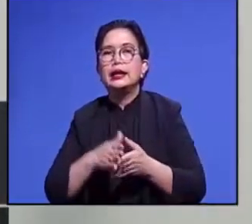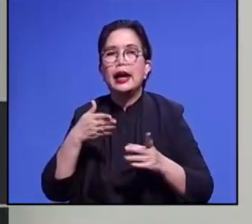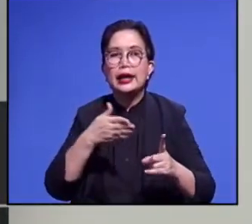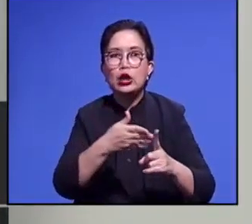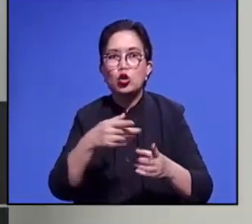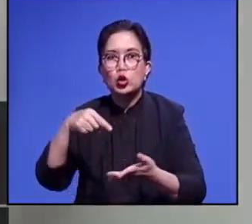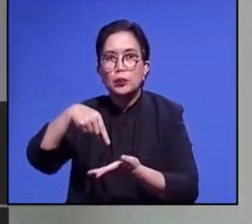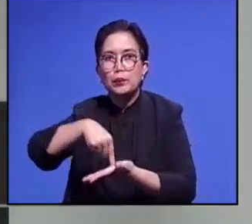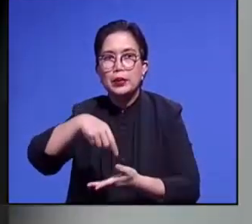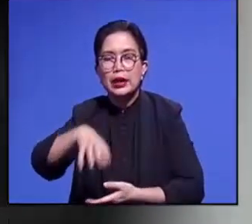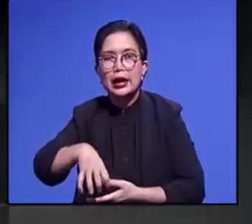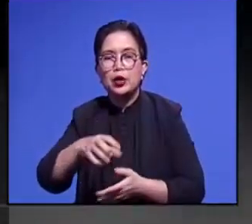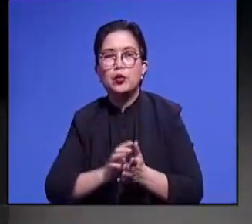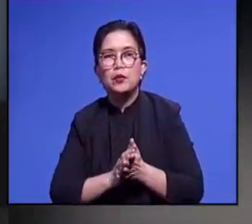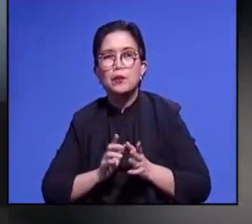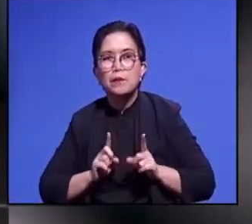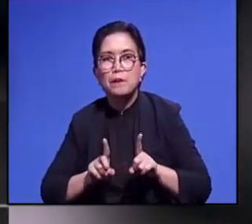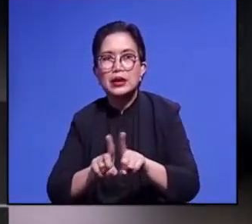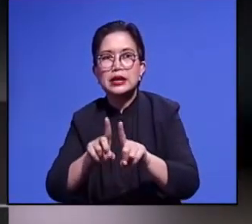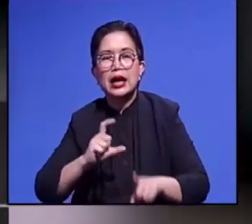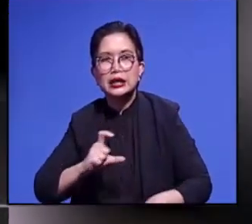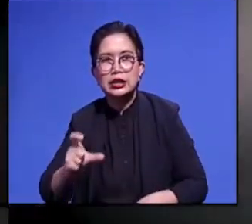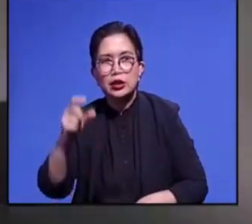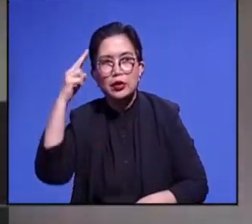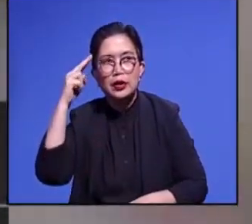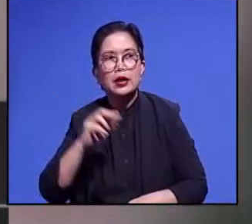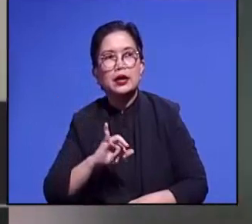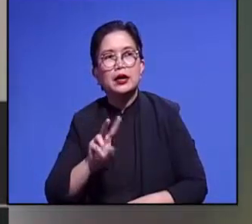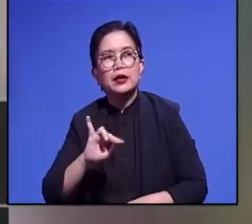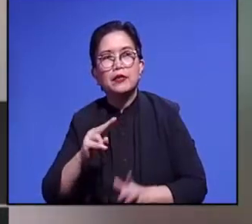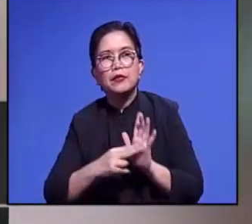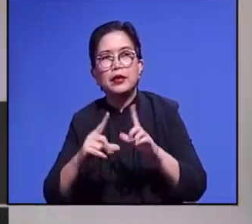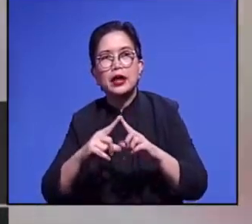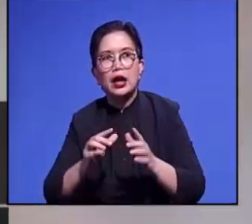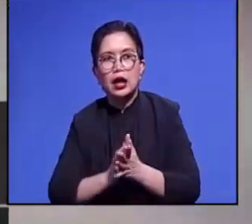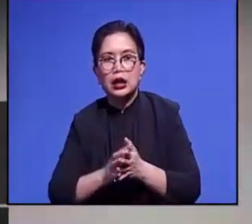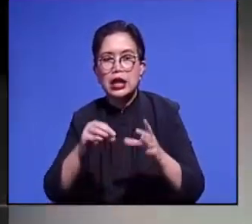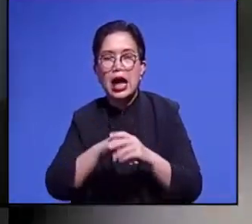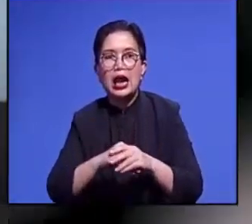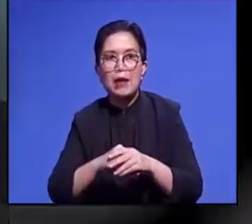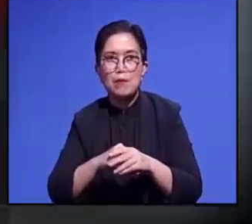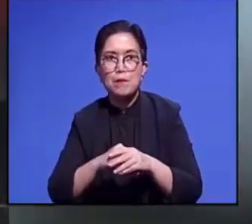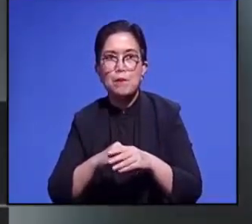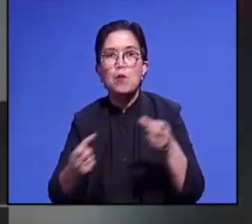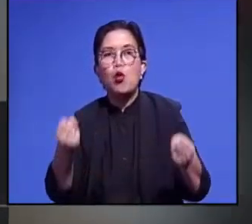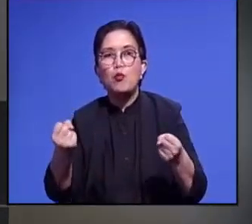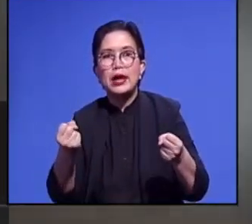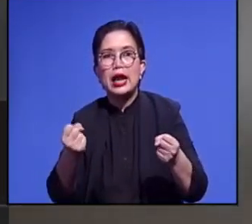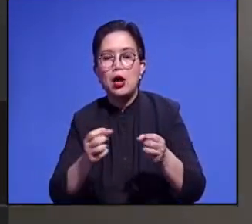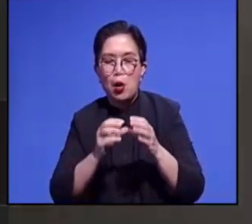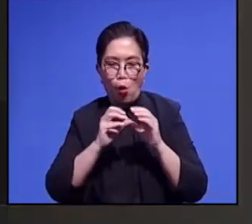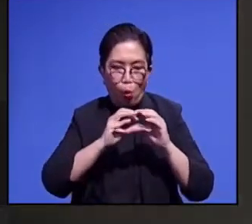Mojokerto paslon cabup dan cawabup ikfina Bara yang berisi tebaran Uang pecahan Rp100